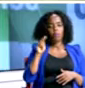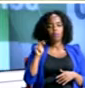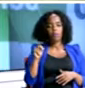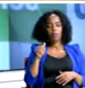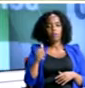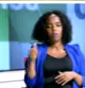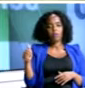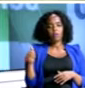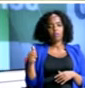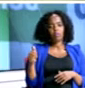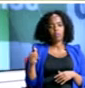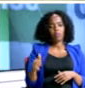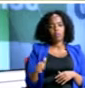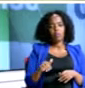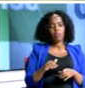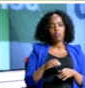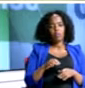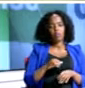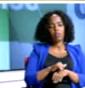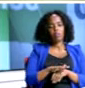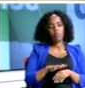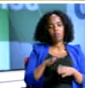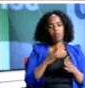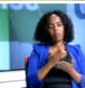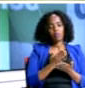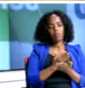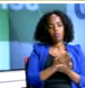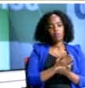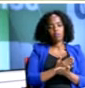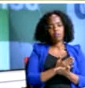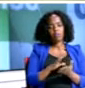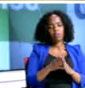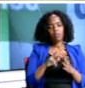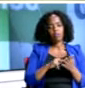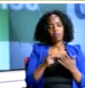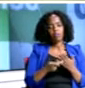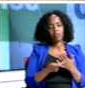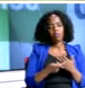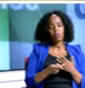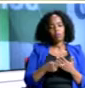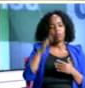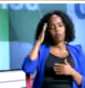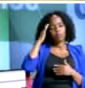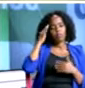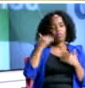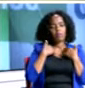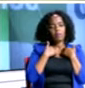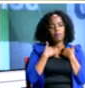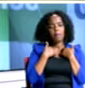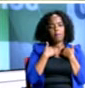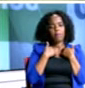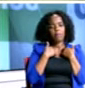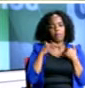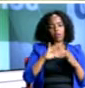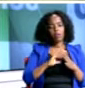Saya kata rati, erka guru tak puni, ero ama bernota gudda, nunda bersa jero dah saganta, kanara jero bersa jera.